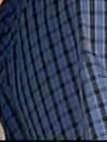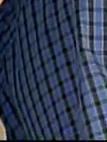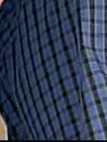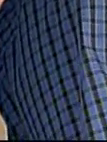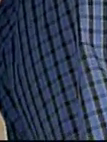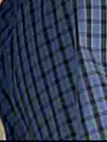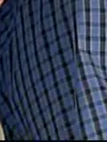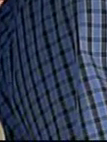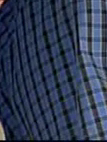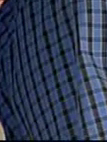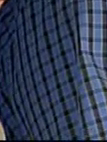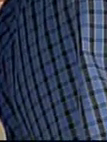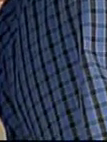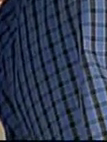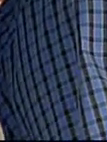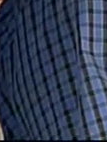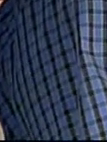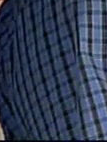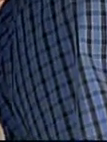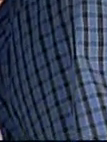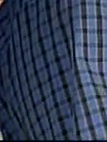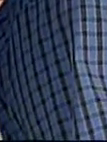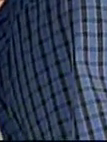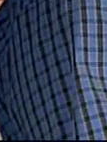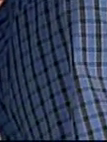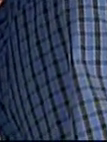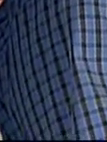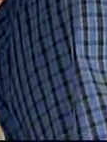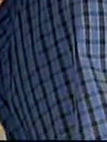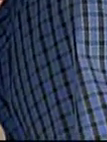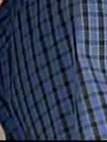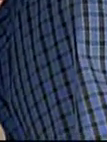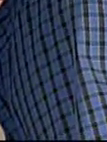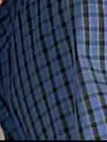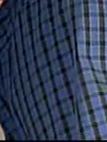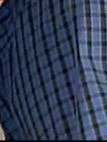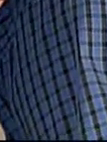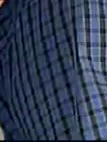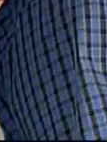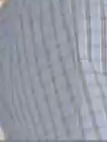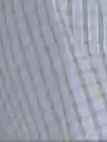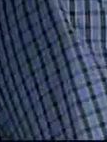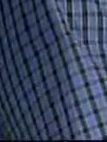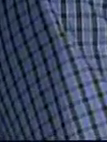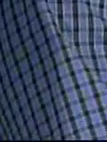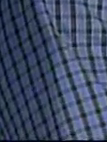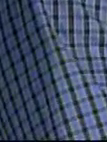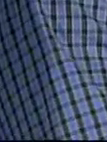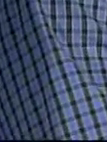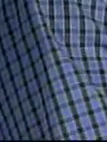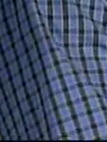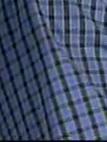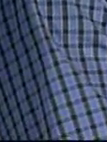הכיבוש. מה יעשה פלסטיני שכבר 49 שנה נאנק תחת עול הכיבוש? לא